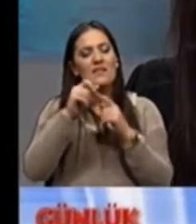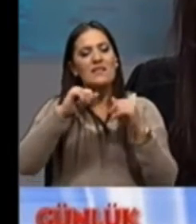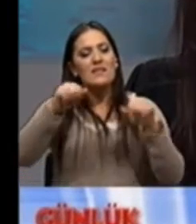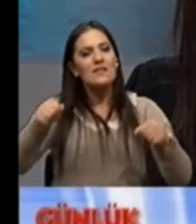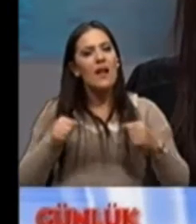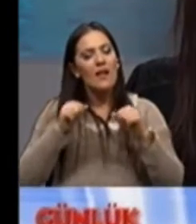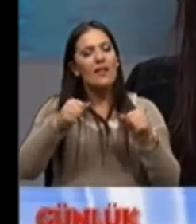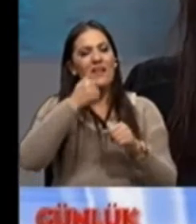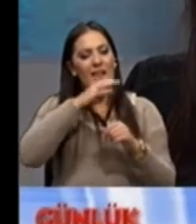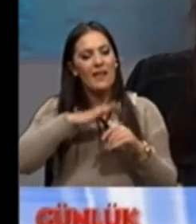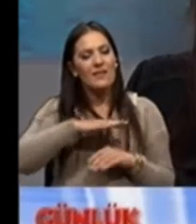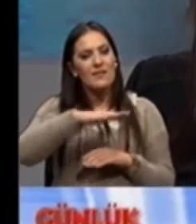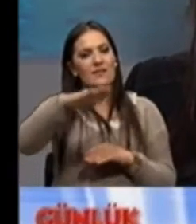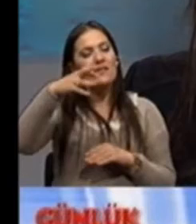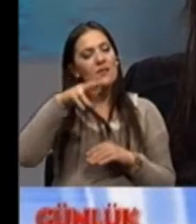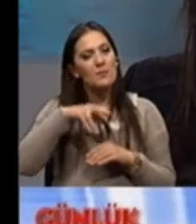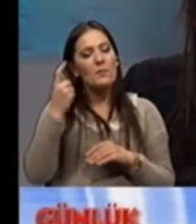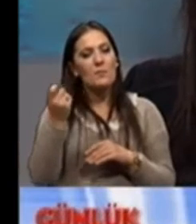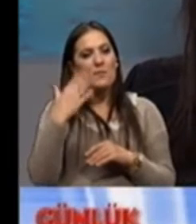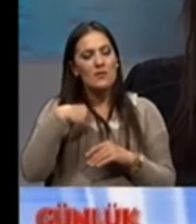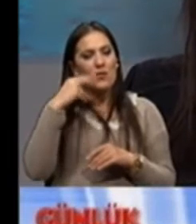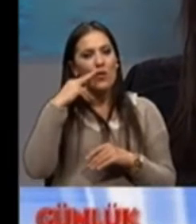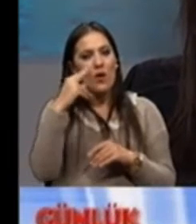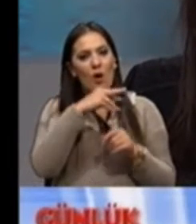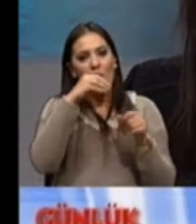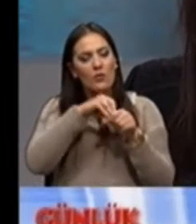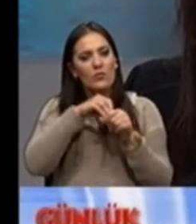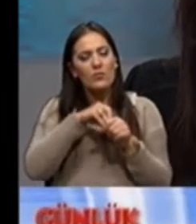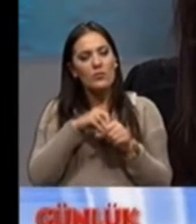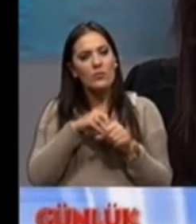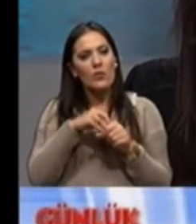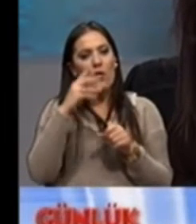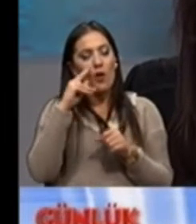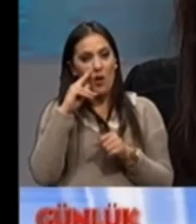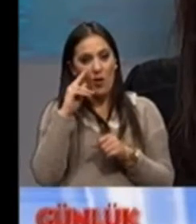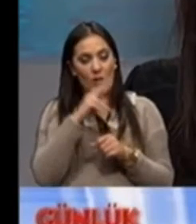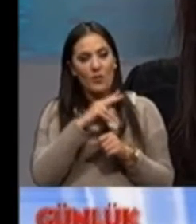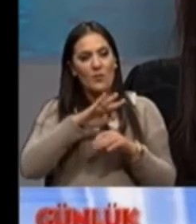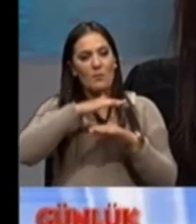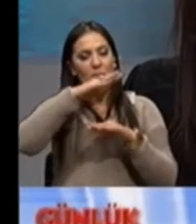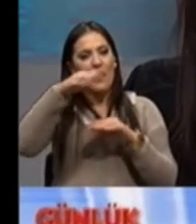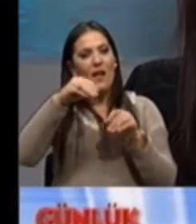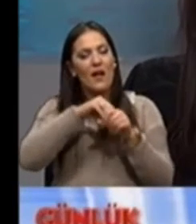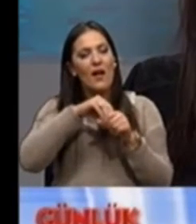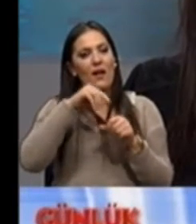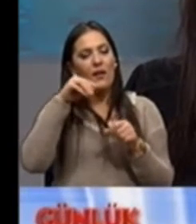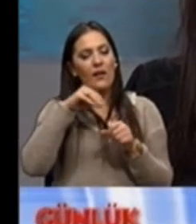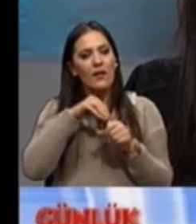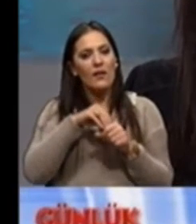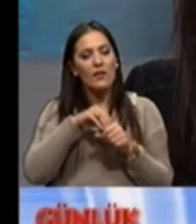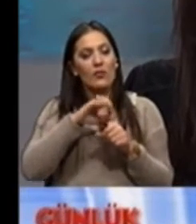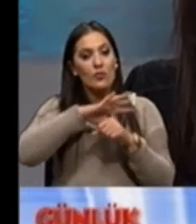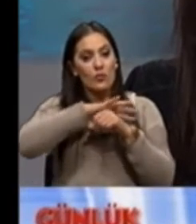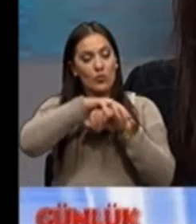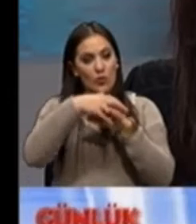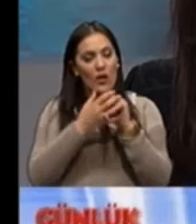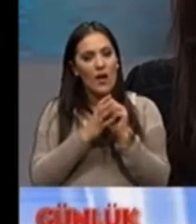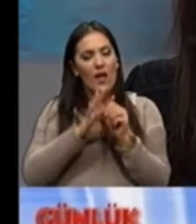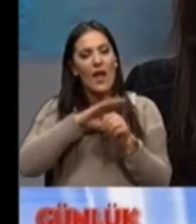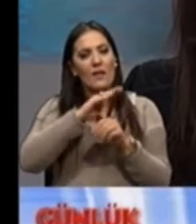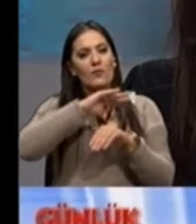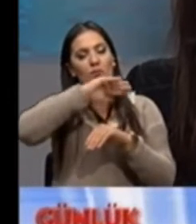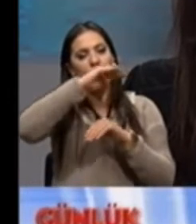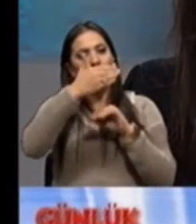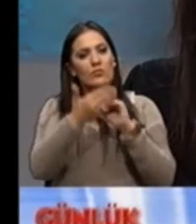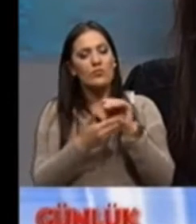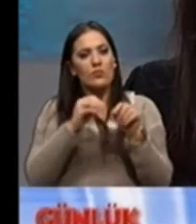üzerinde yüzerse bu az önce görüntüde gördüğümüz plakalar, levhalar da dünyanın o en üst